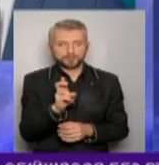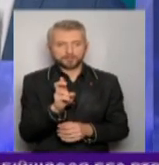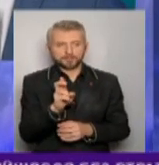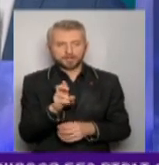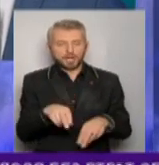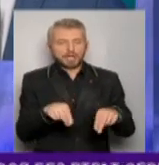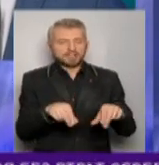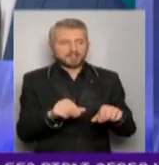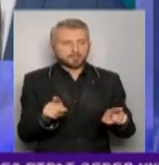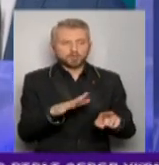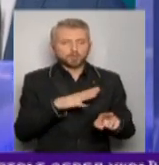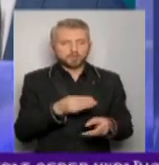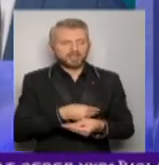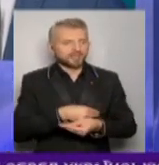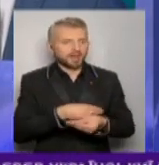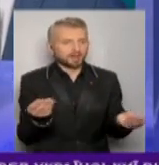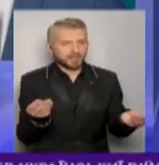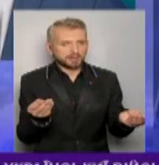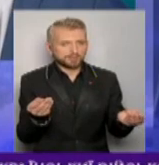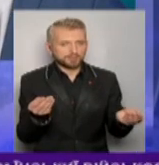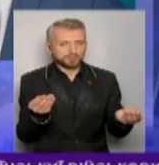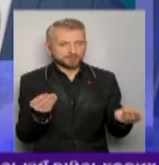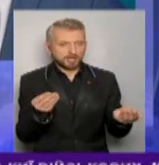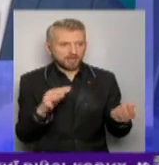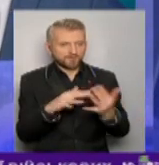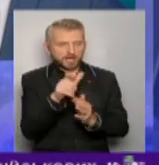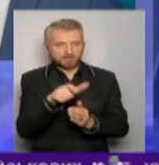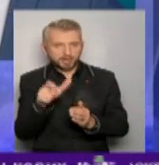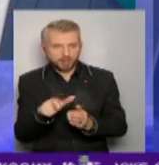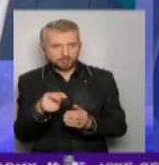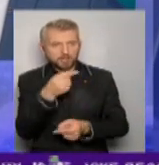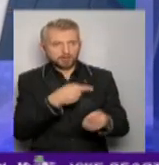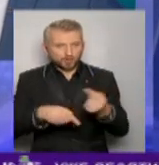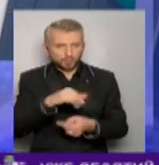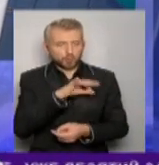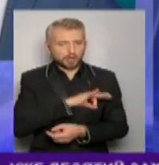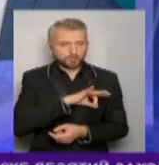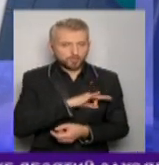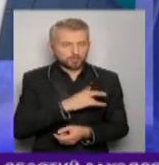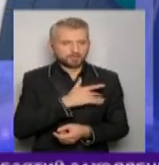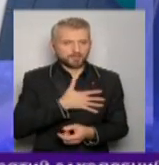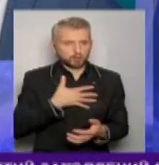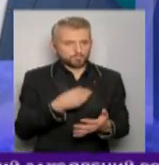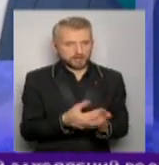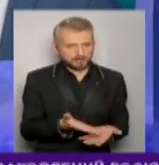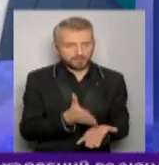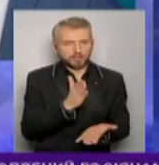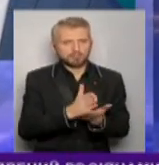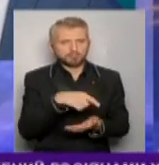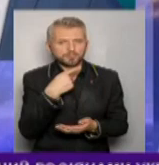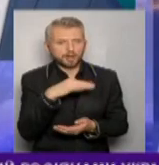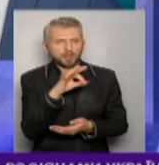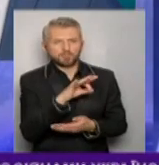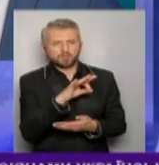землі, які були надані фермерам у користування, у приватну власність. Мова йде про кілька